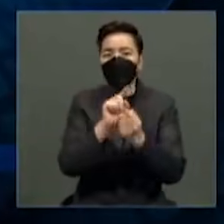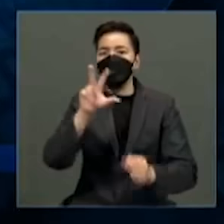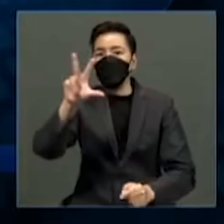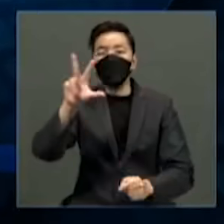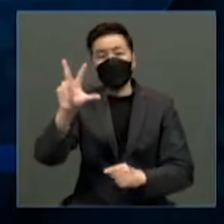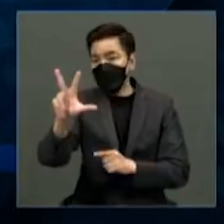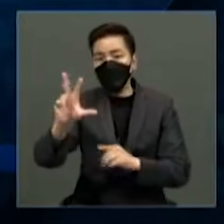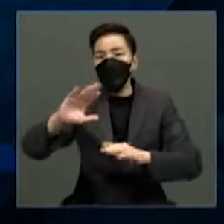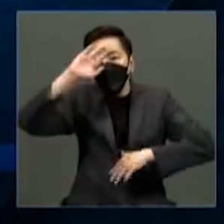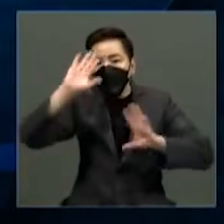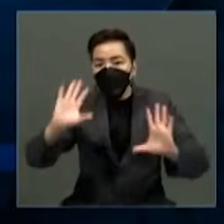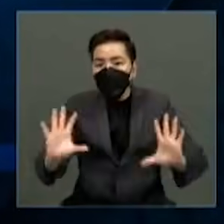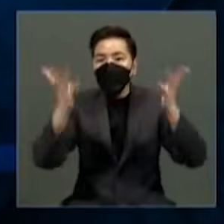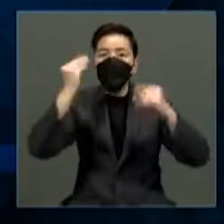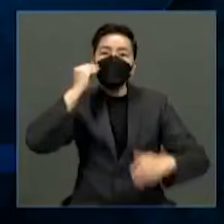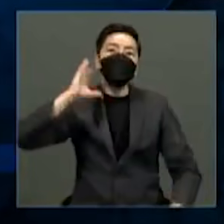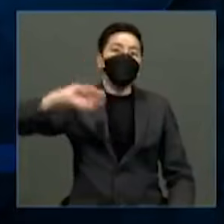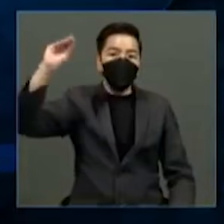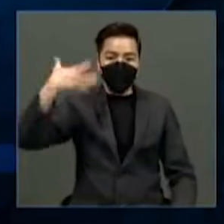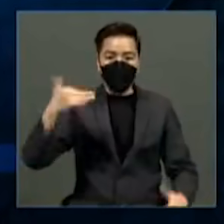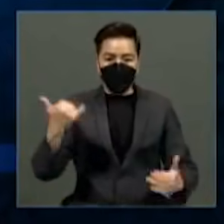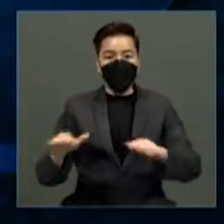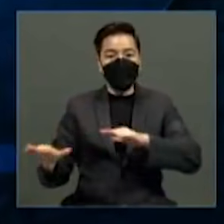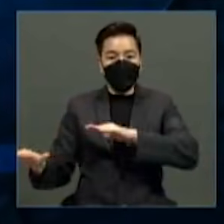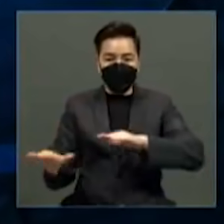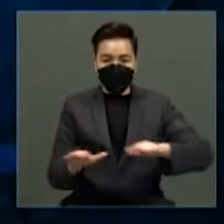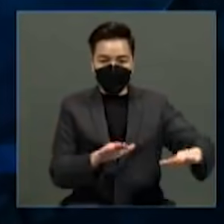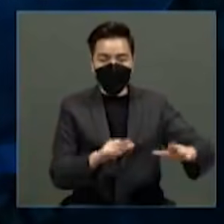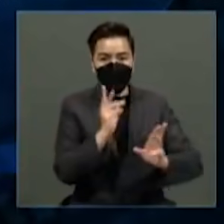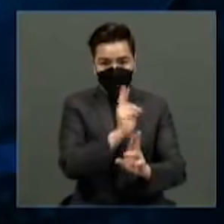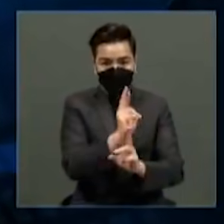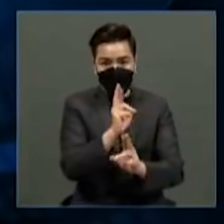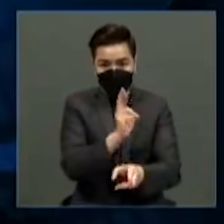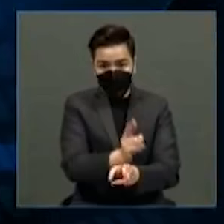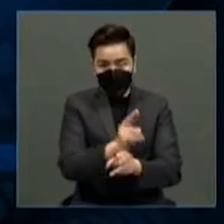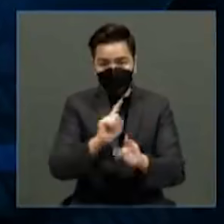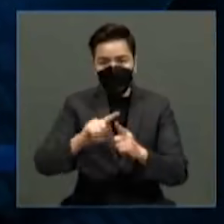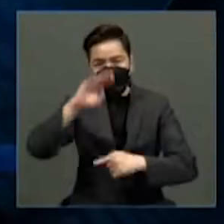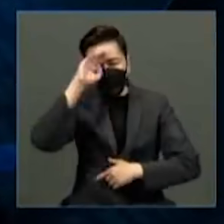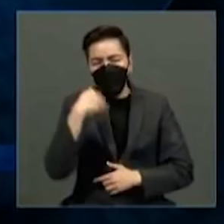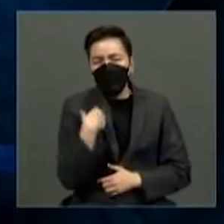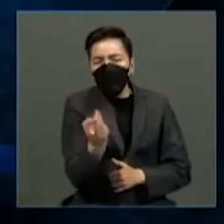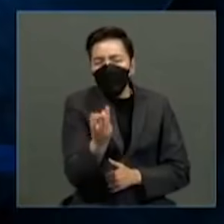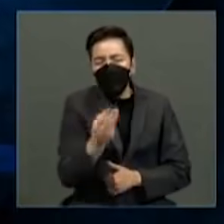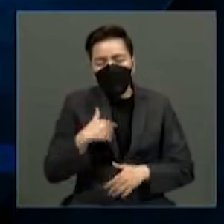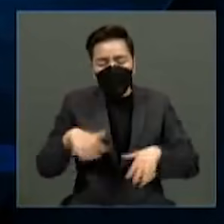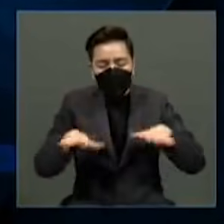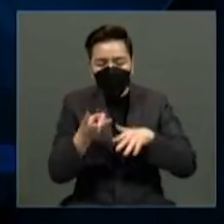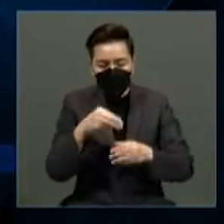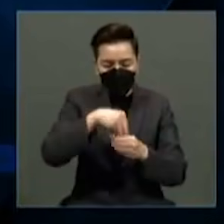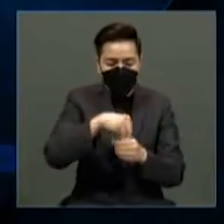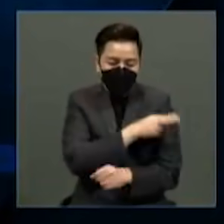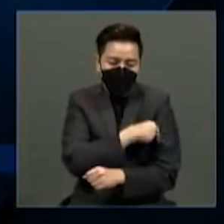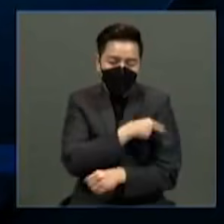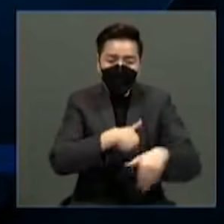แล้วมาตรการในการรักษานะครับก็มีการเตรียมพร้อมในเรื่องของการรักษามีผู้ป่วยอาการน้อยได้รับการรักษาในโรงพยาบาลชุม